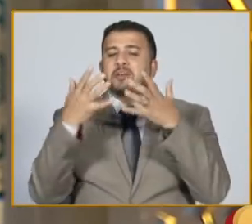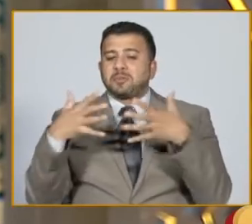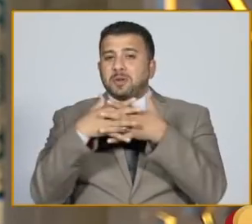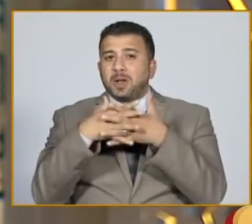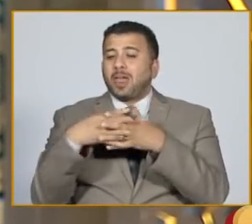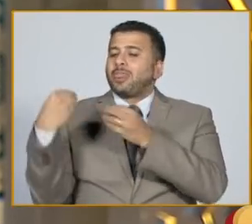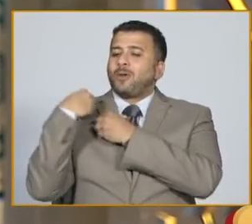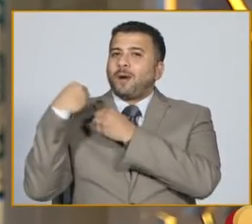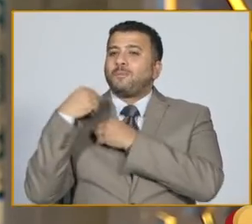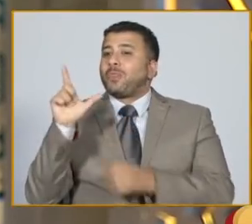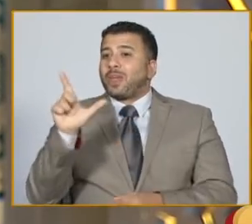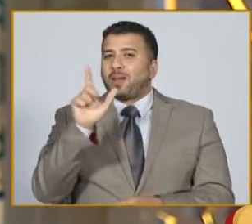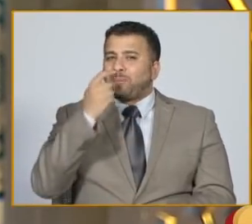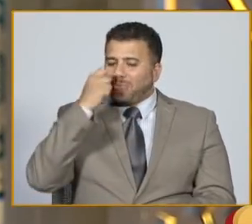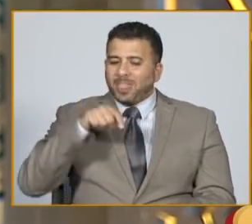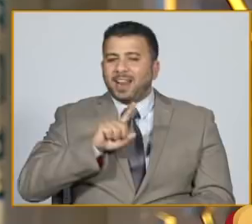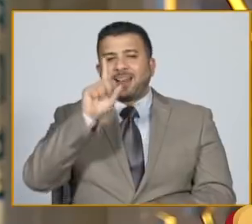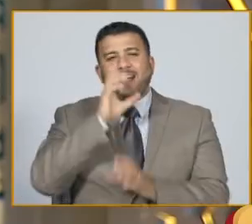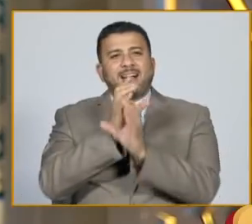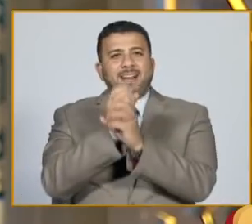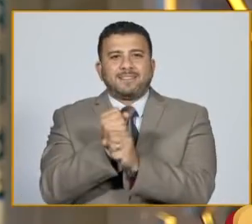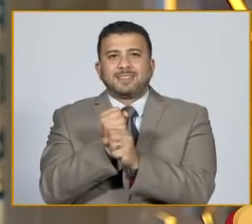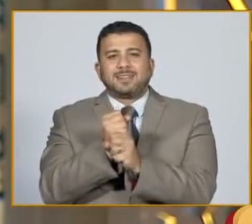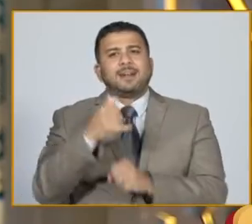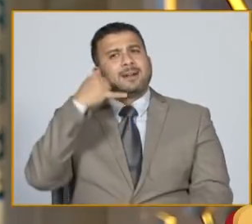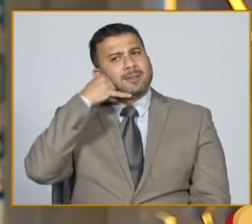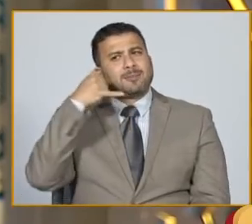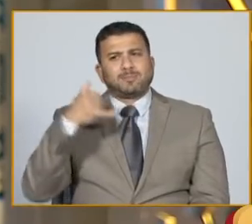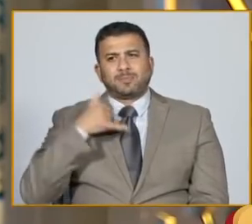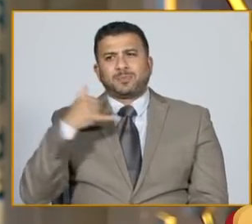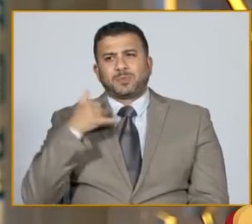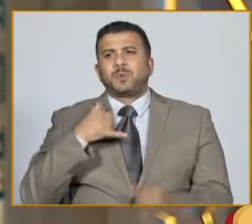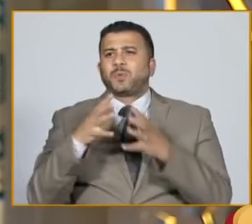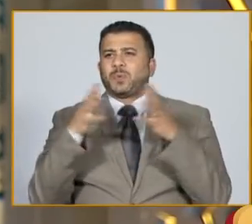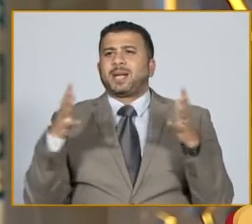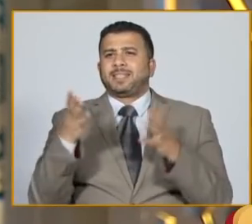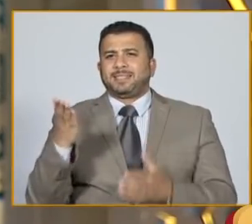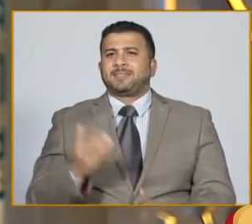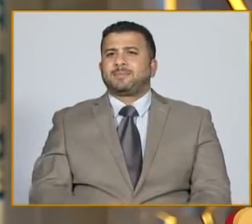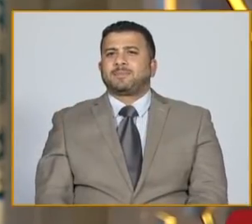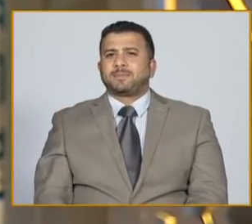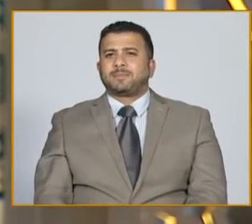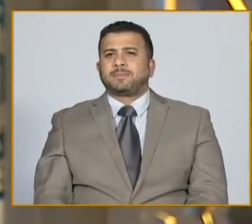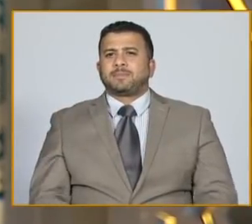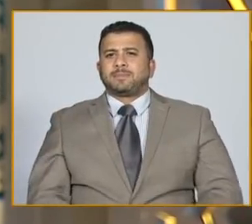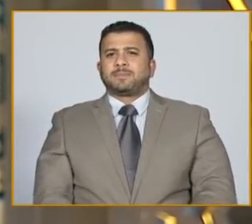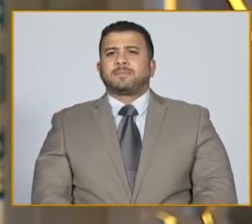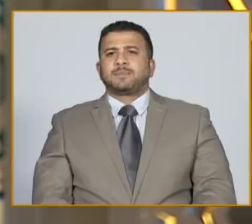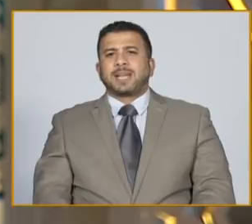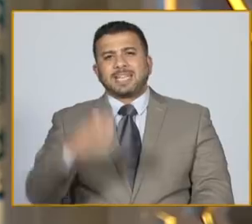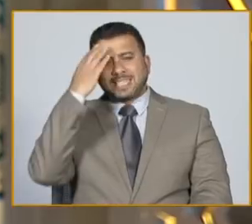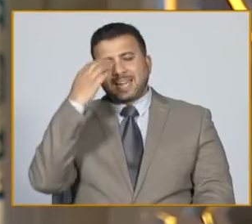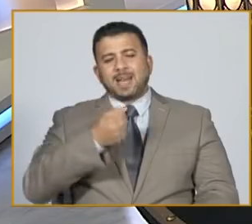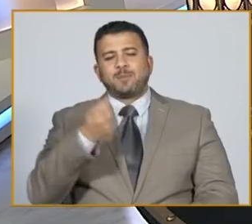الصواب والثواب وأعذنا يا ربنا من الزلل. عندي مكالمة تنتظر، تفضل يا علي. السلام عليكم.